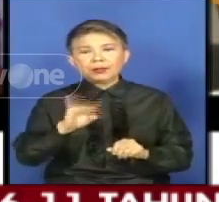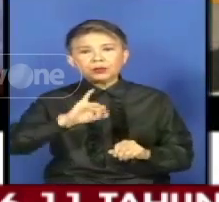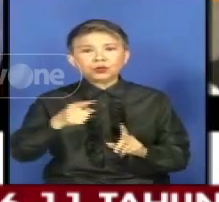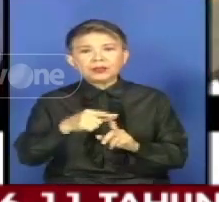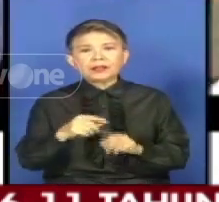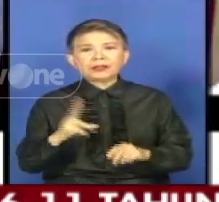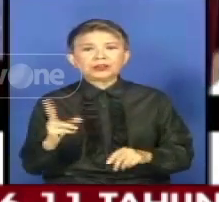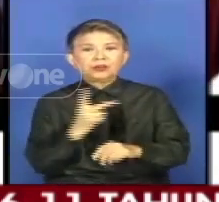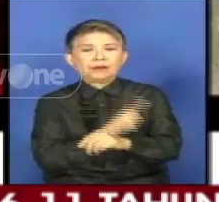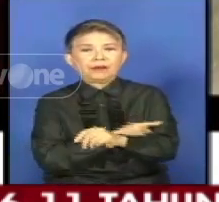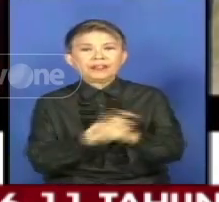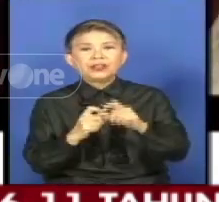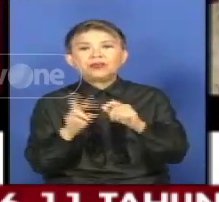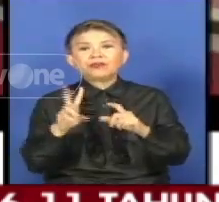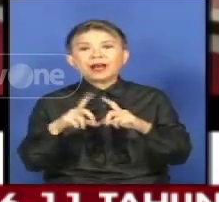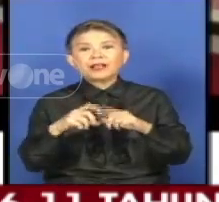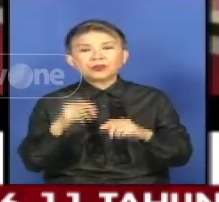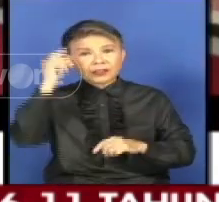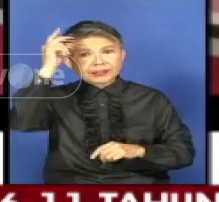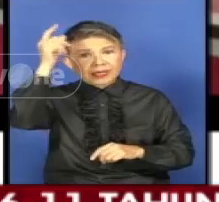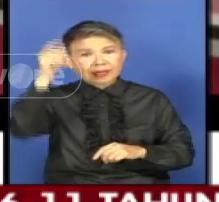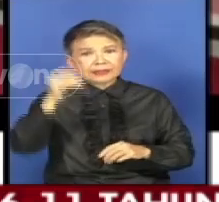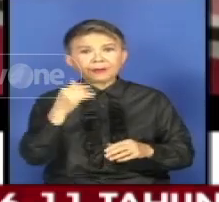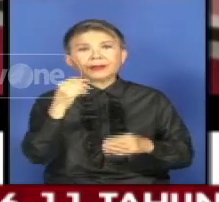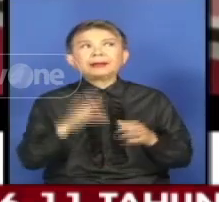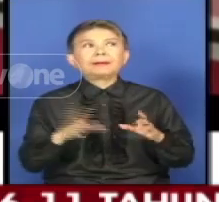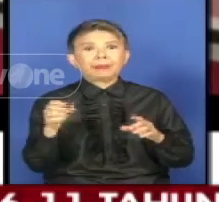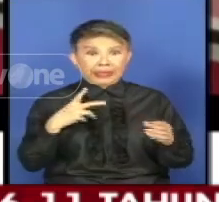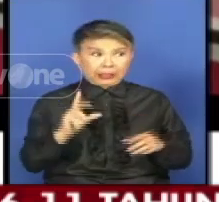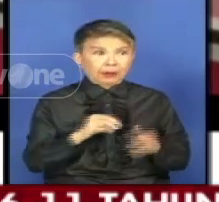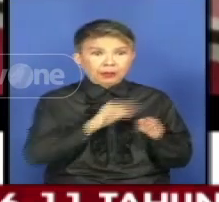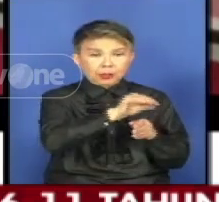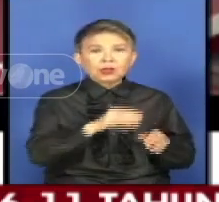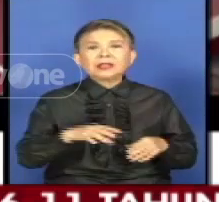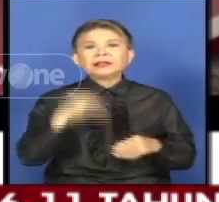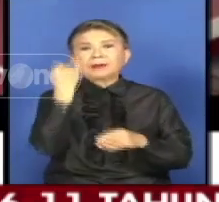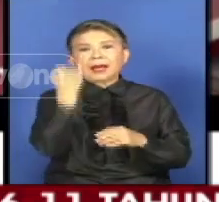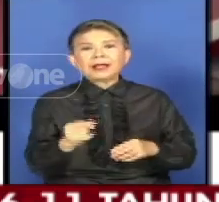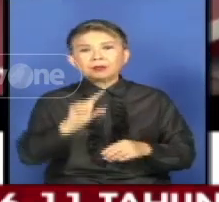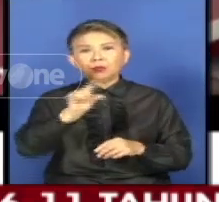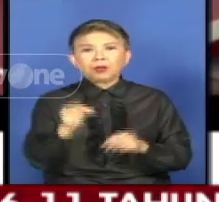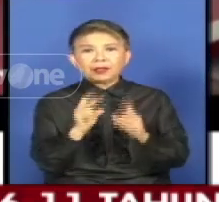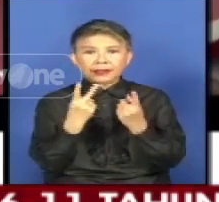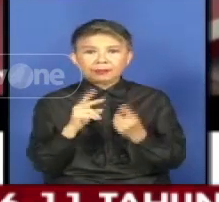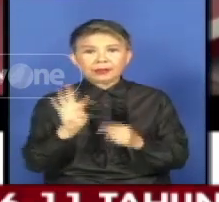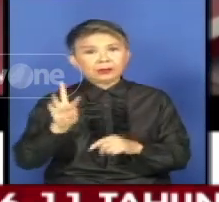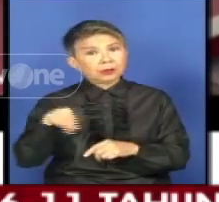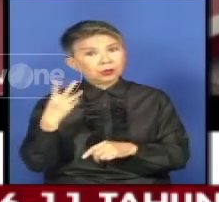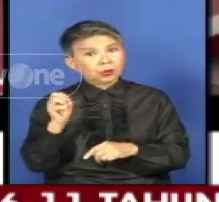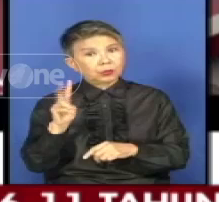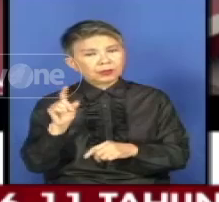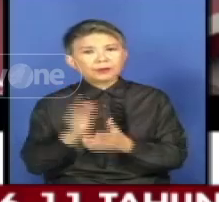vaksin Sinovac yang rencananya akan digunakan hingga akhir Desember 2021 ini. Namun nantinya pada